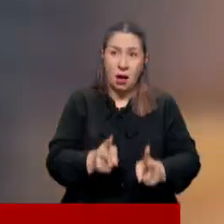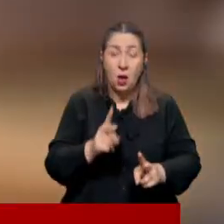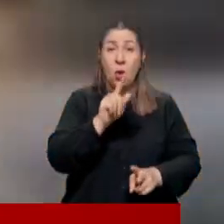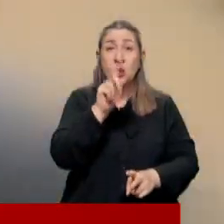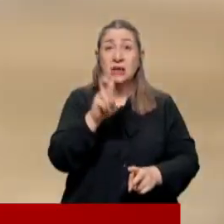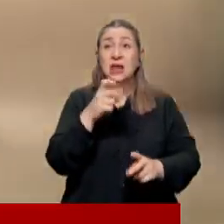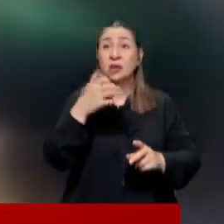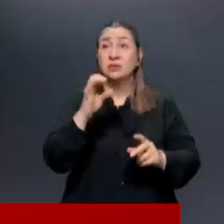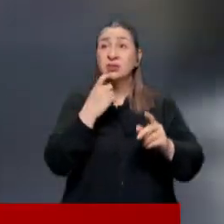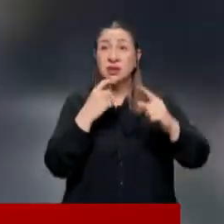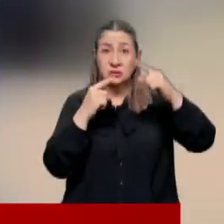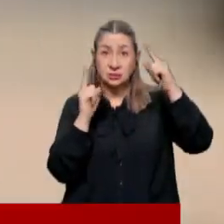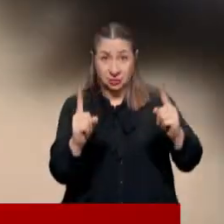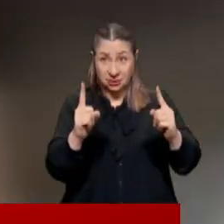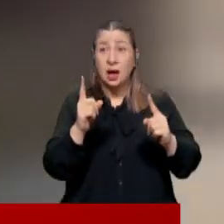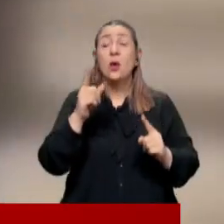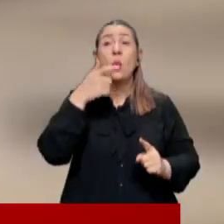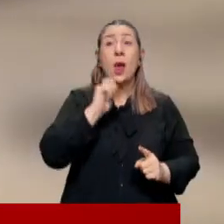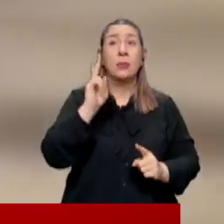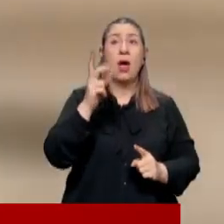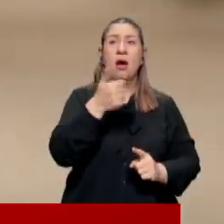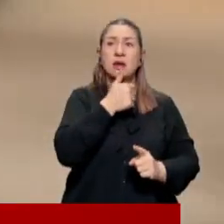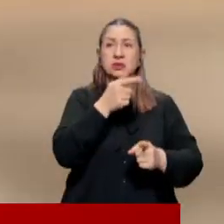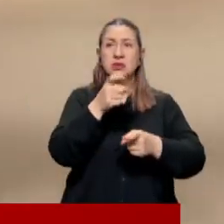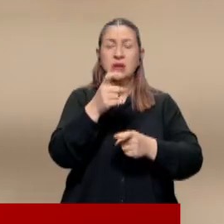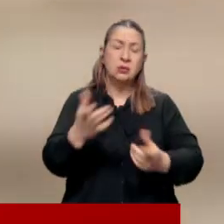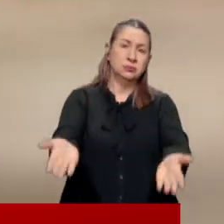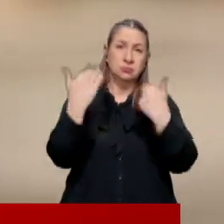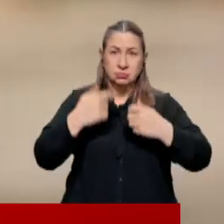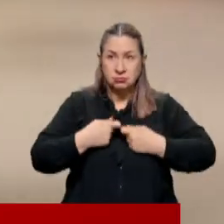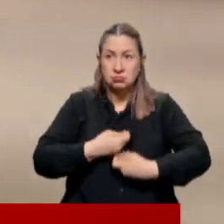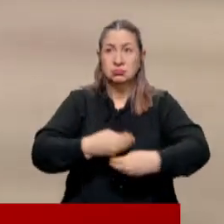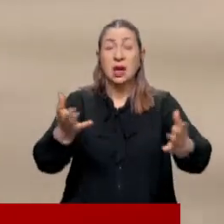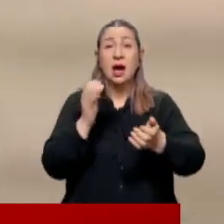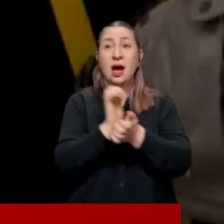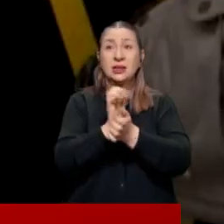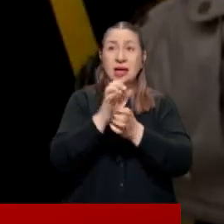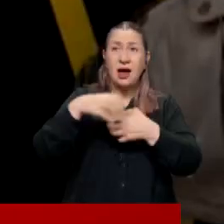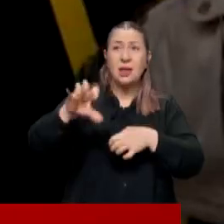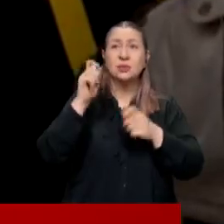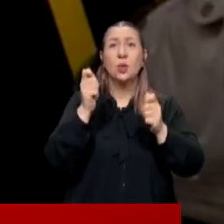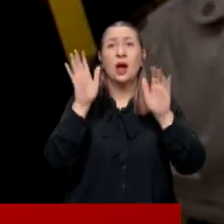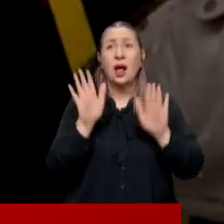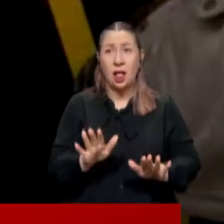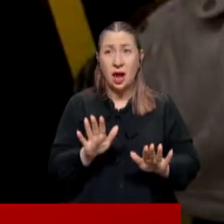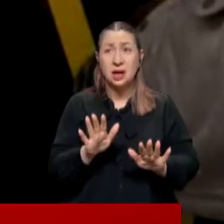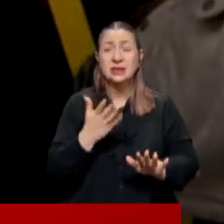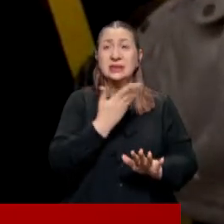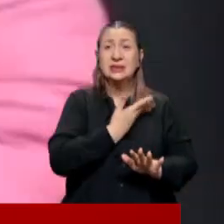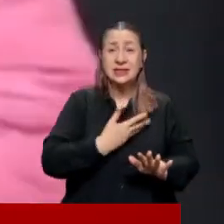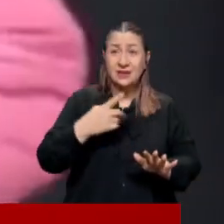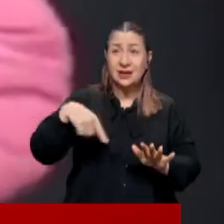18 60 yaş arasındaki Ukraynalı erkekler silahlanmaya çağırıldı ailesinden ayrılmak zorunda kalanlar